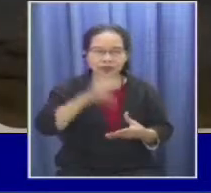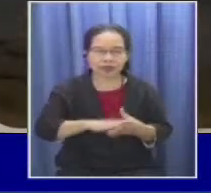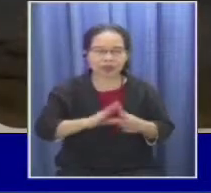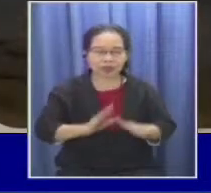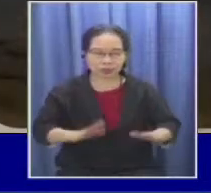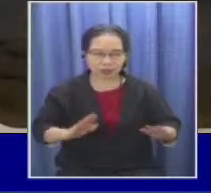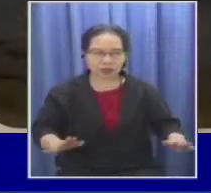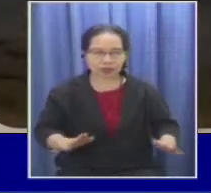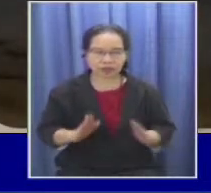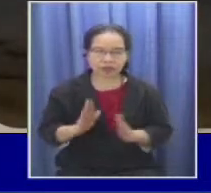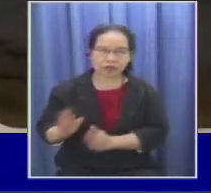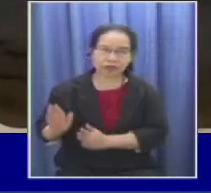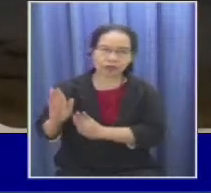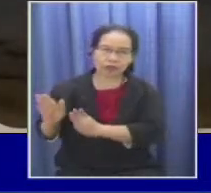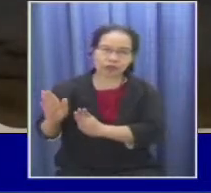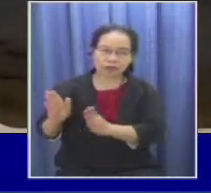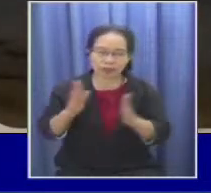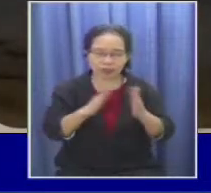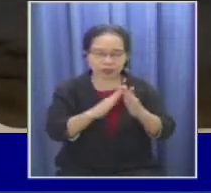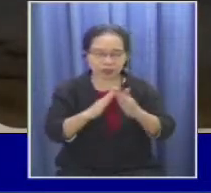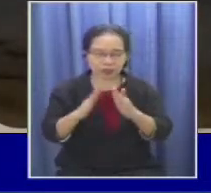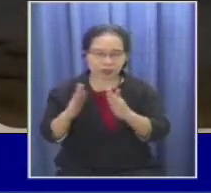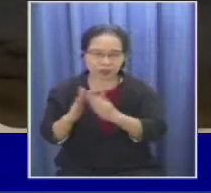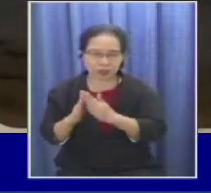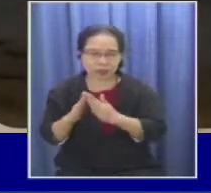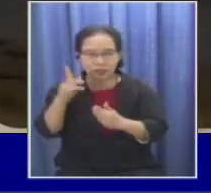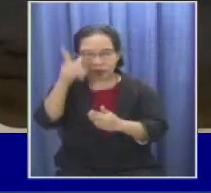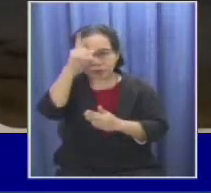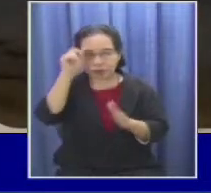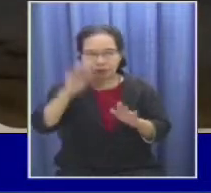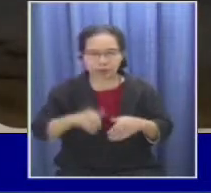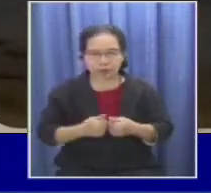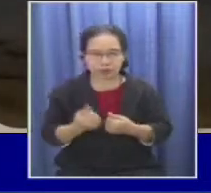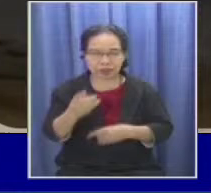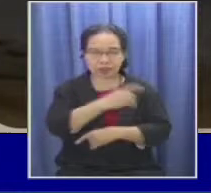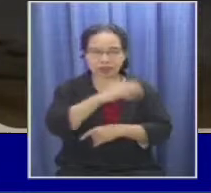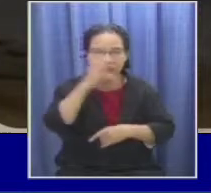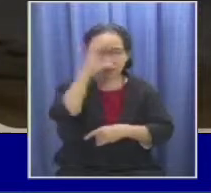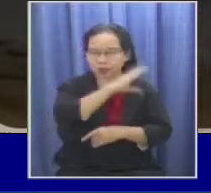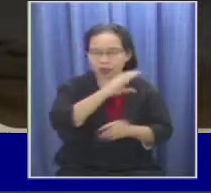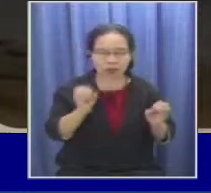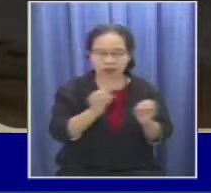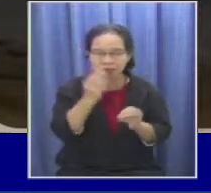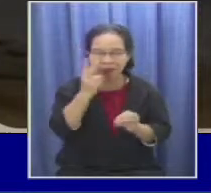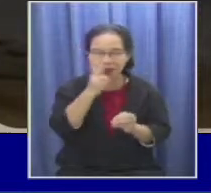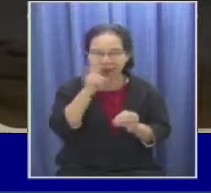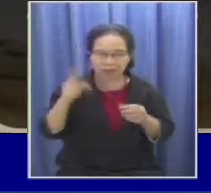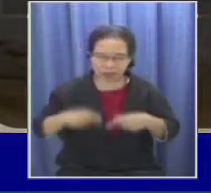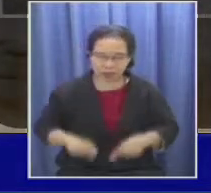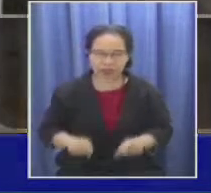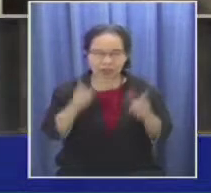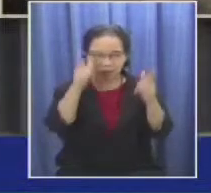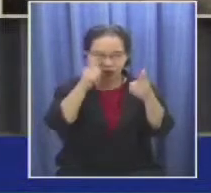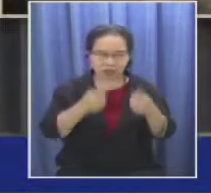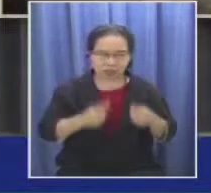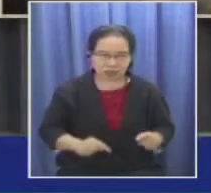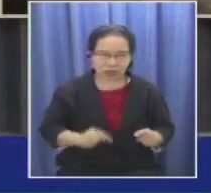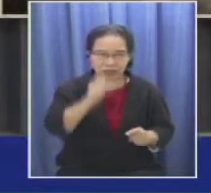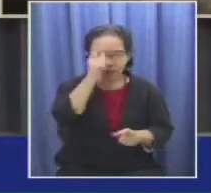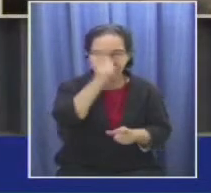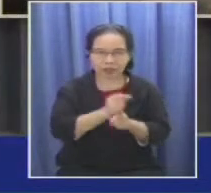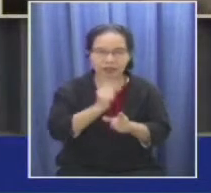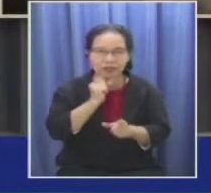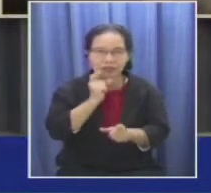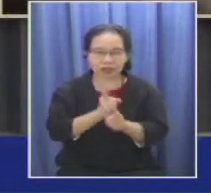me na adwuma sema ye dena mame ehia se me ye adwuma nya sika na